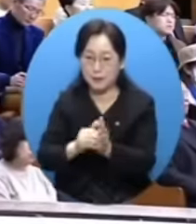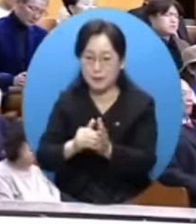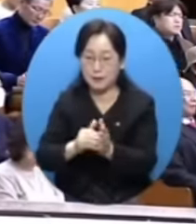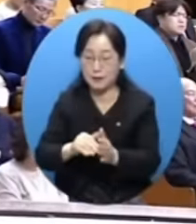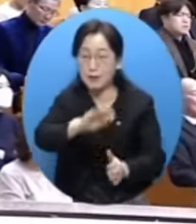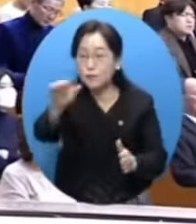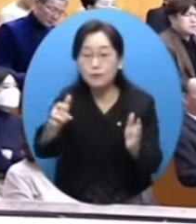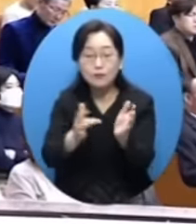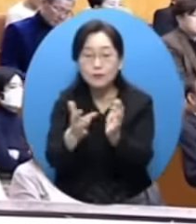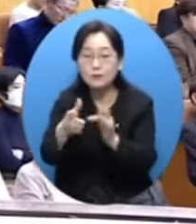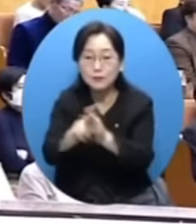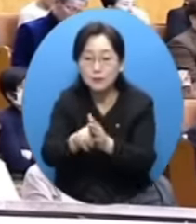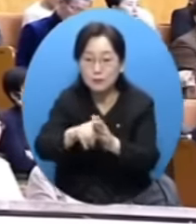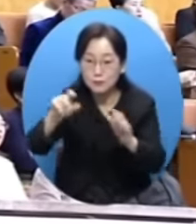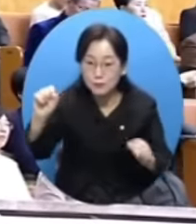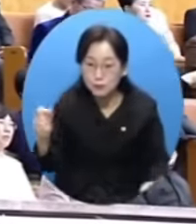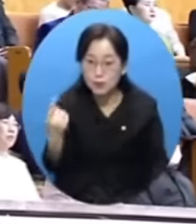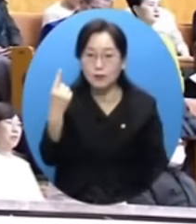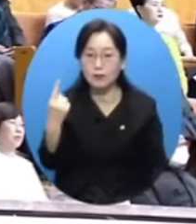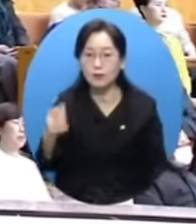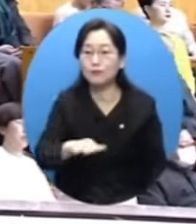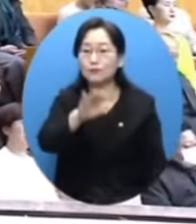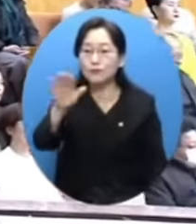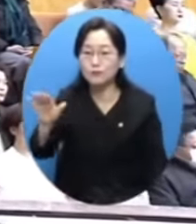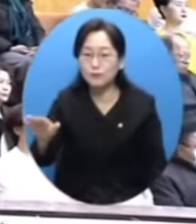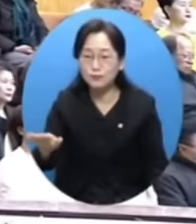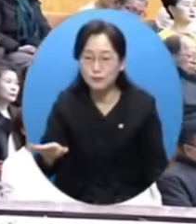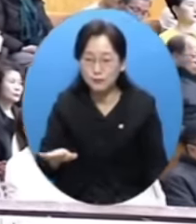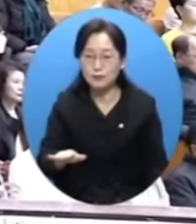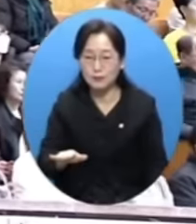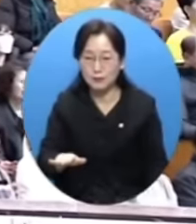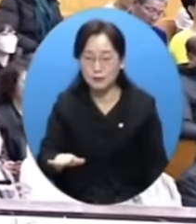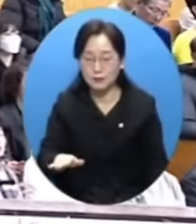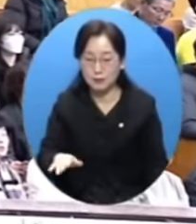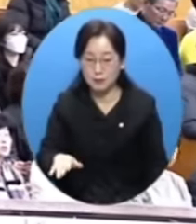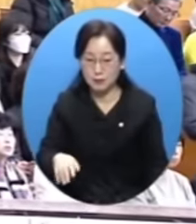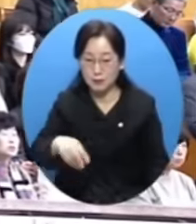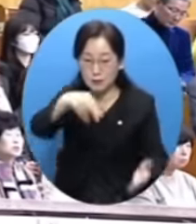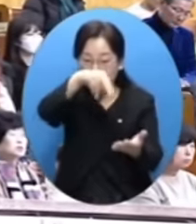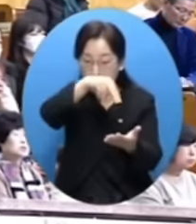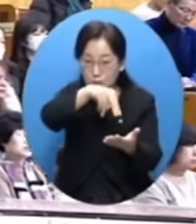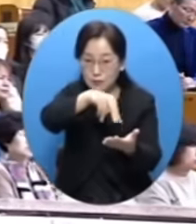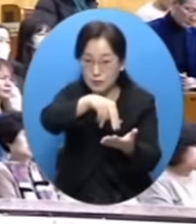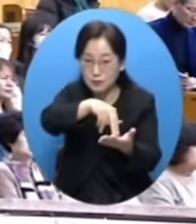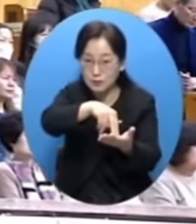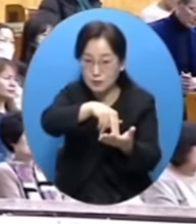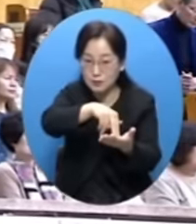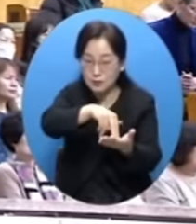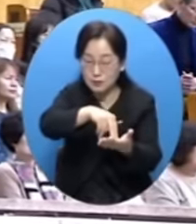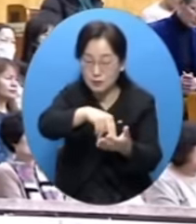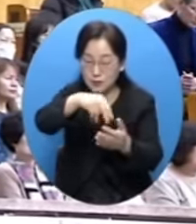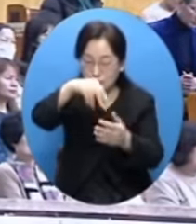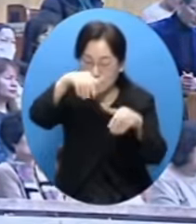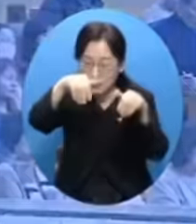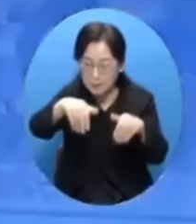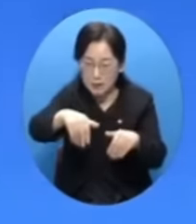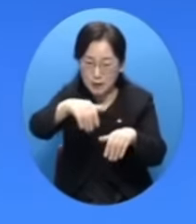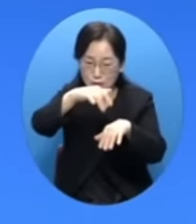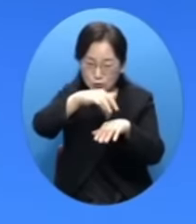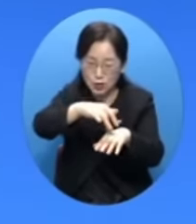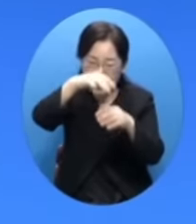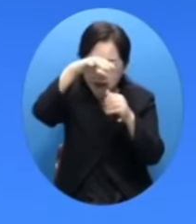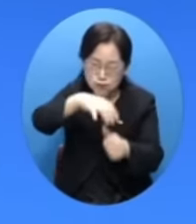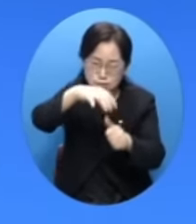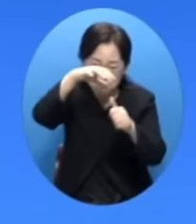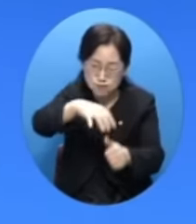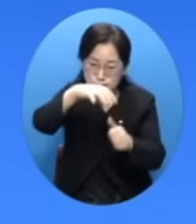예수를 믿는 그 순간 우리의 위치가 마귀의 노예, 죄의 노예에서